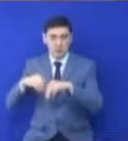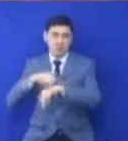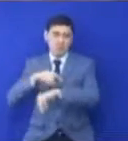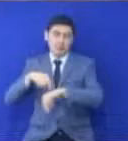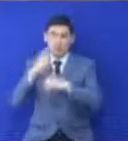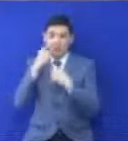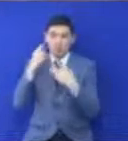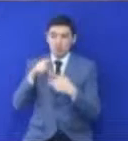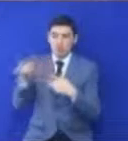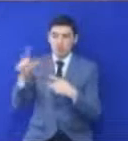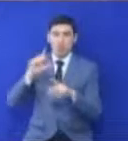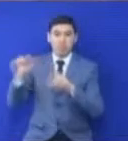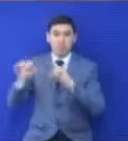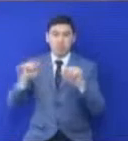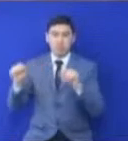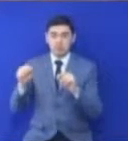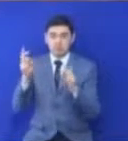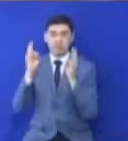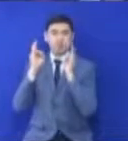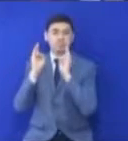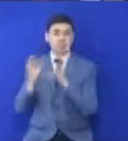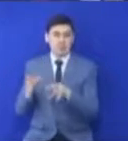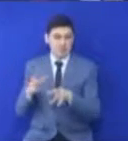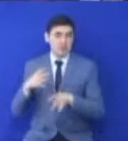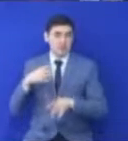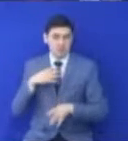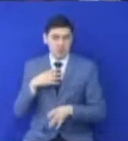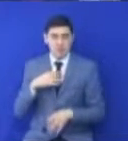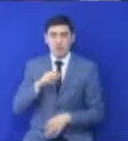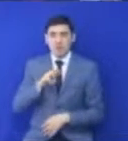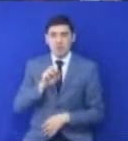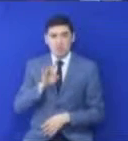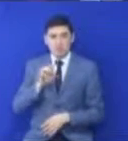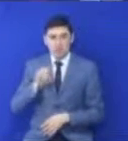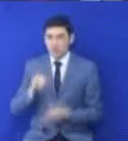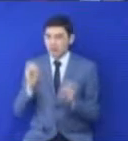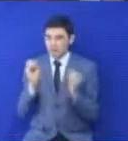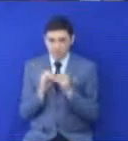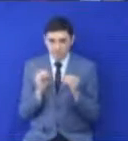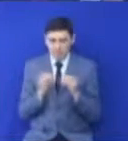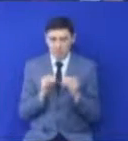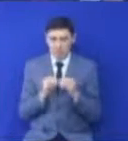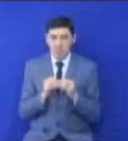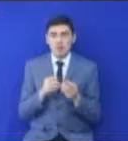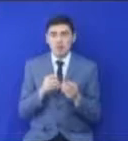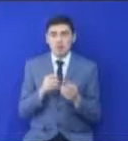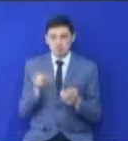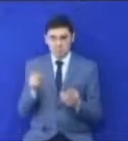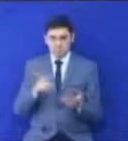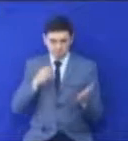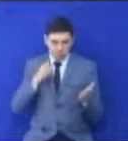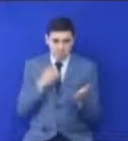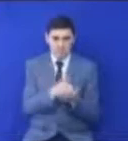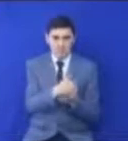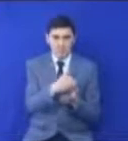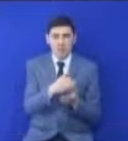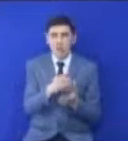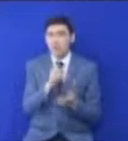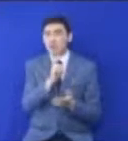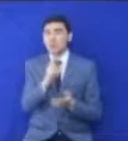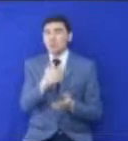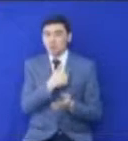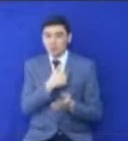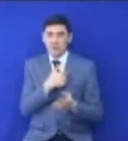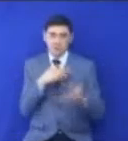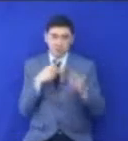басым көпшілігі өз жолдарын іздеп құрамнан шыға бастайды. Ал Марат Құрманбай тәуекелге бел буып, мүдделі адамдармен бірге